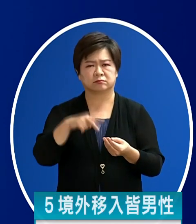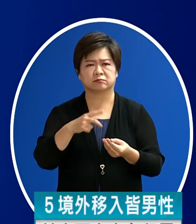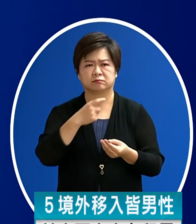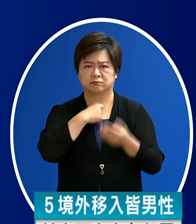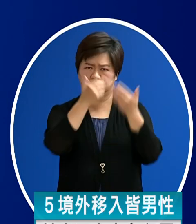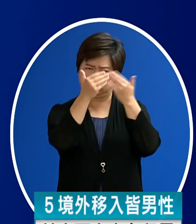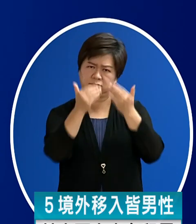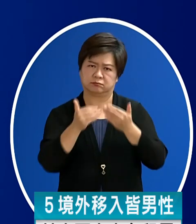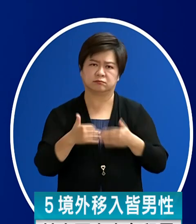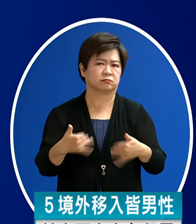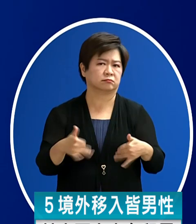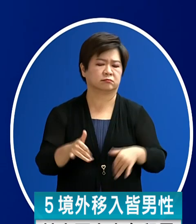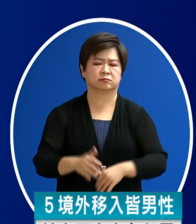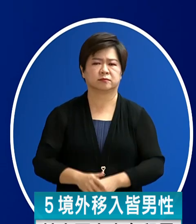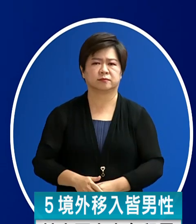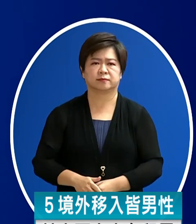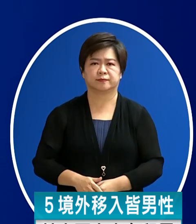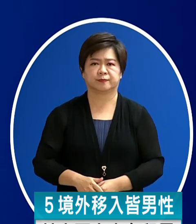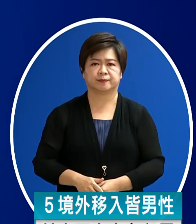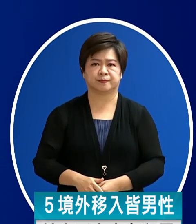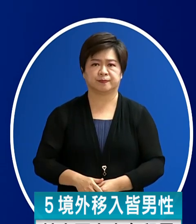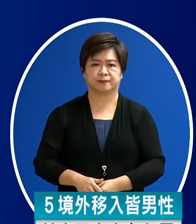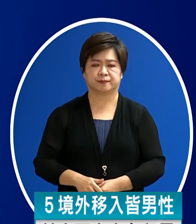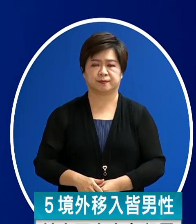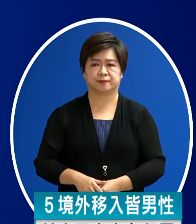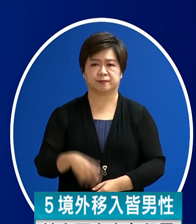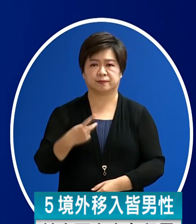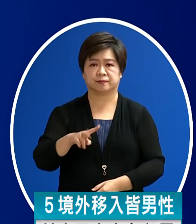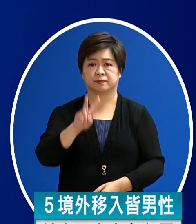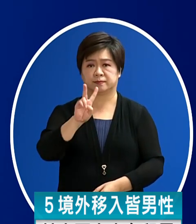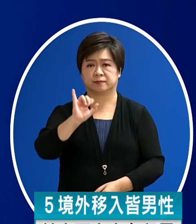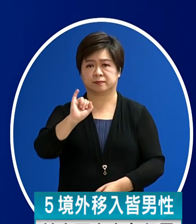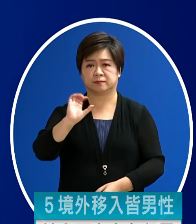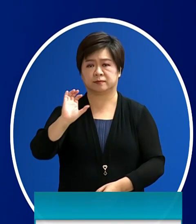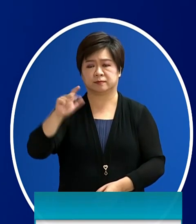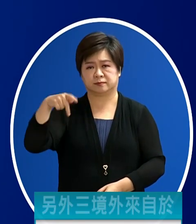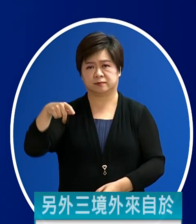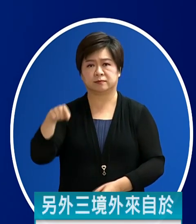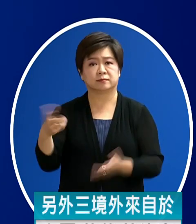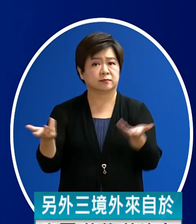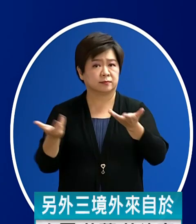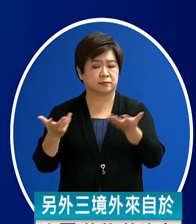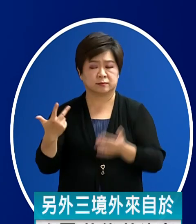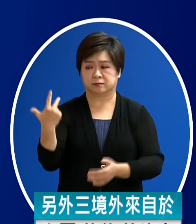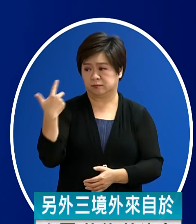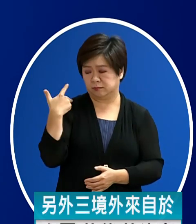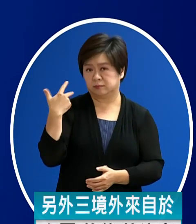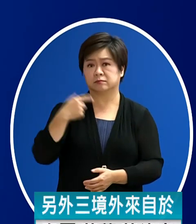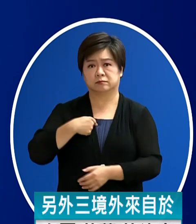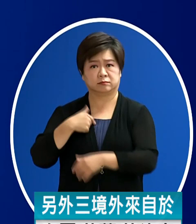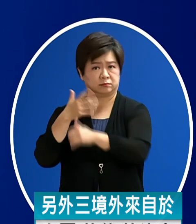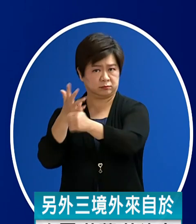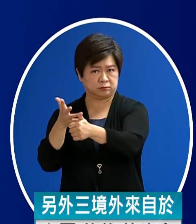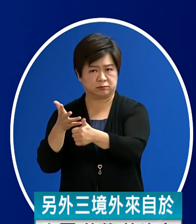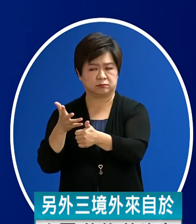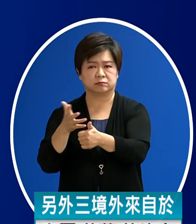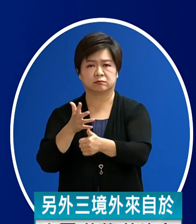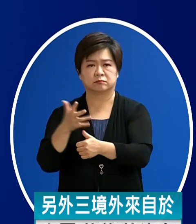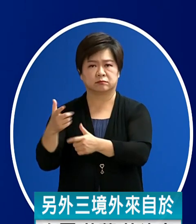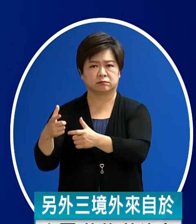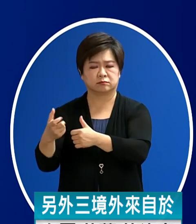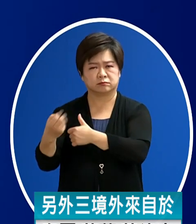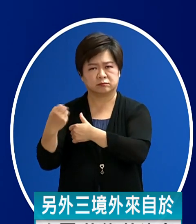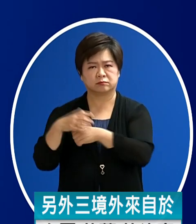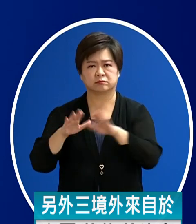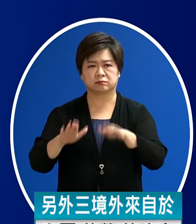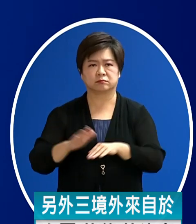下。那有关这个 VICP 的部分，我上个礼拜问是说目前有